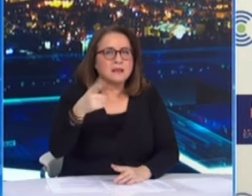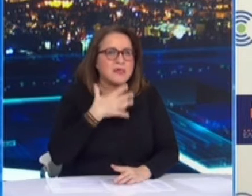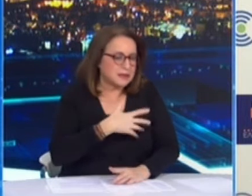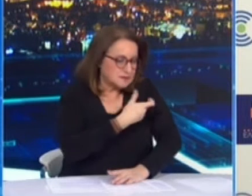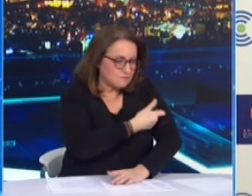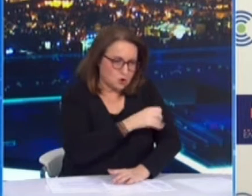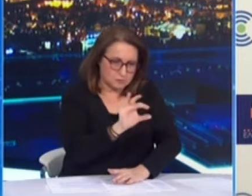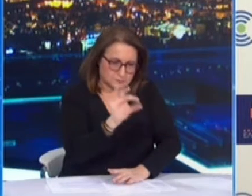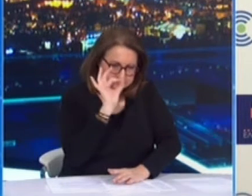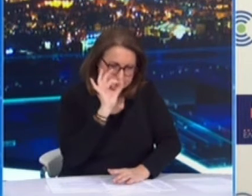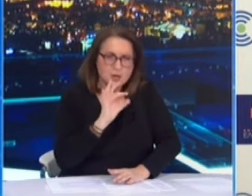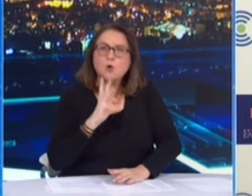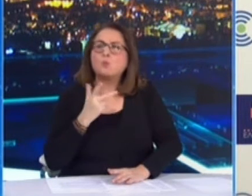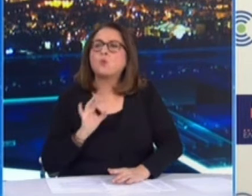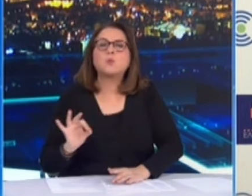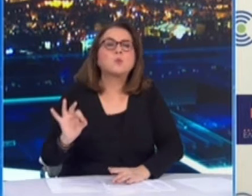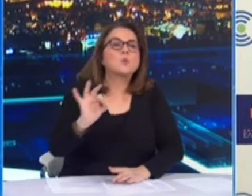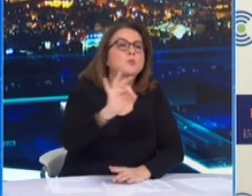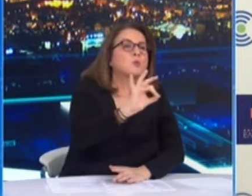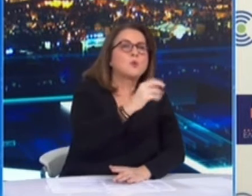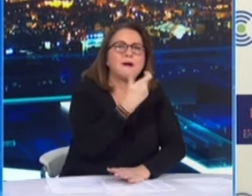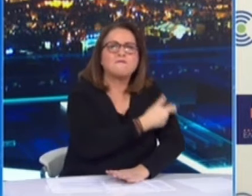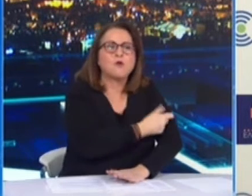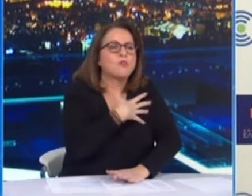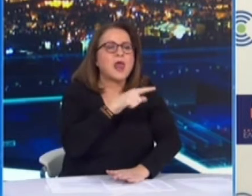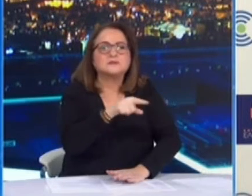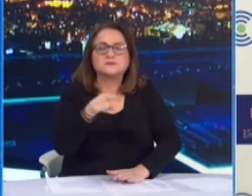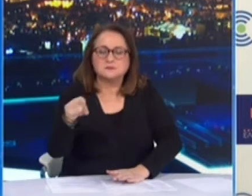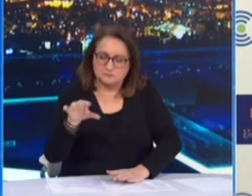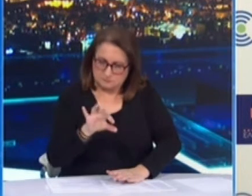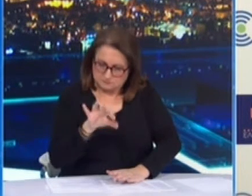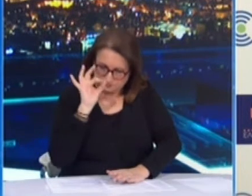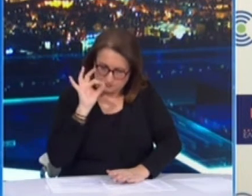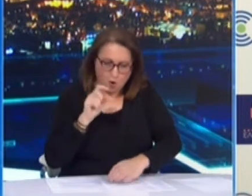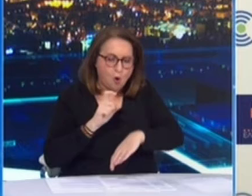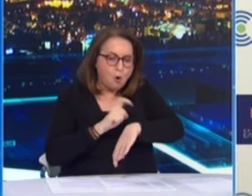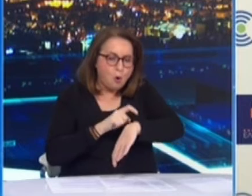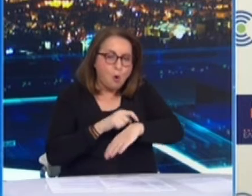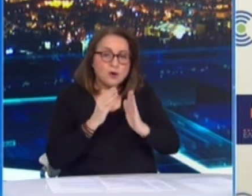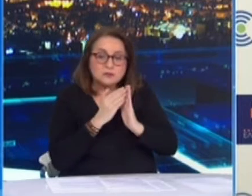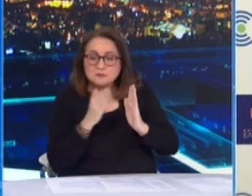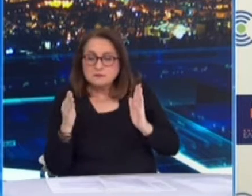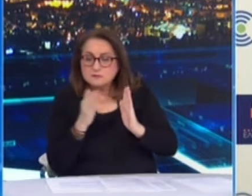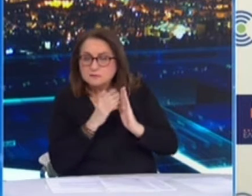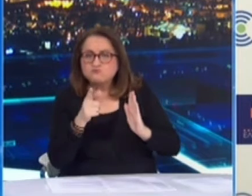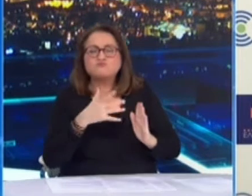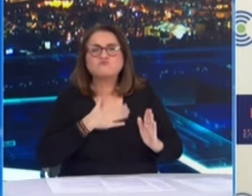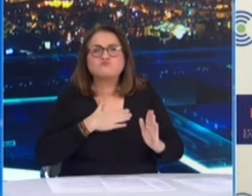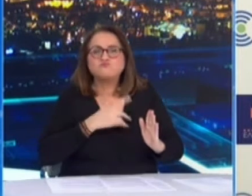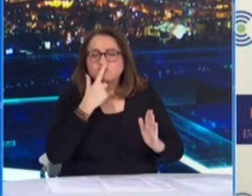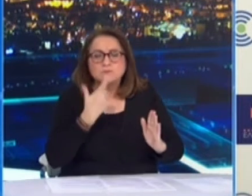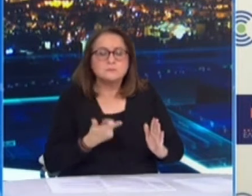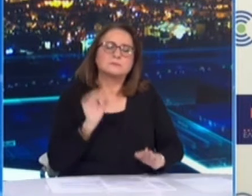να επιλέξει ένα διάστημα χρονικό ωρών το οποίο είναι επιθυμητό, τόσο για το πρώτο όσο και για το δεύτερο